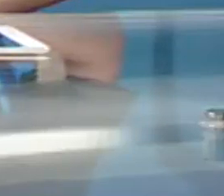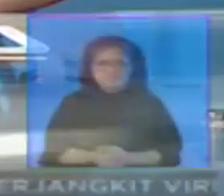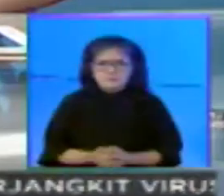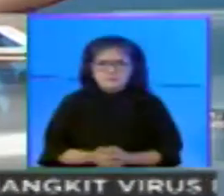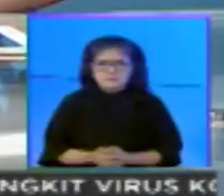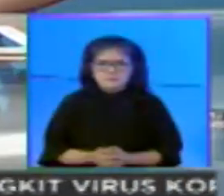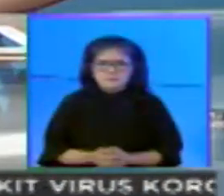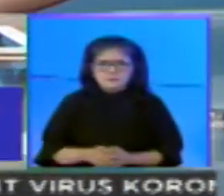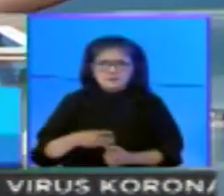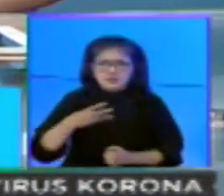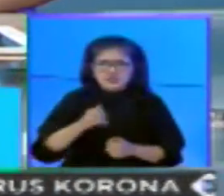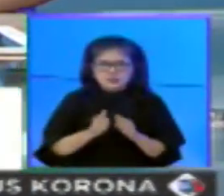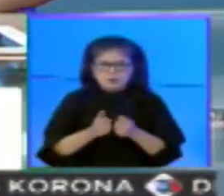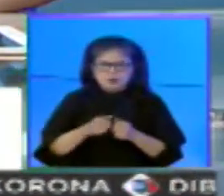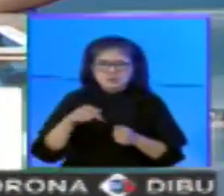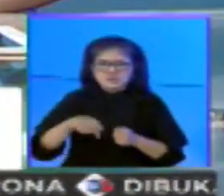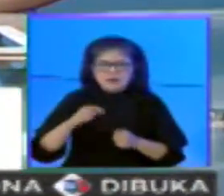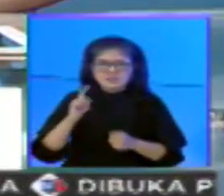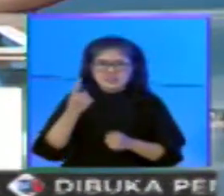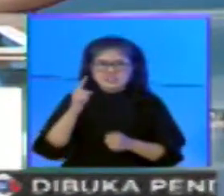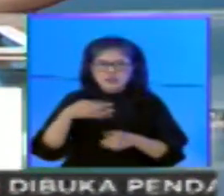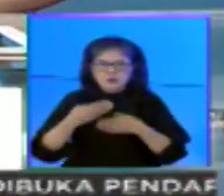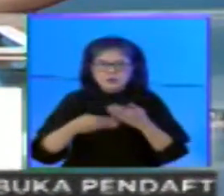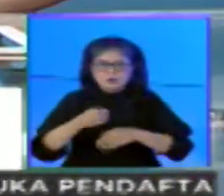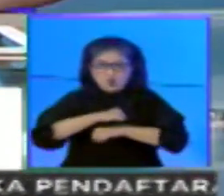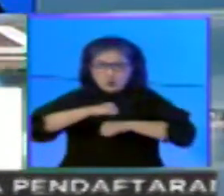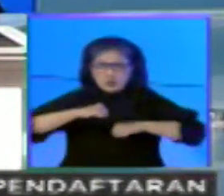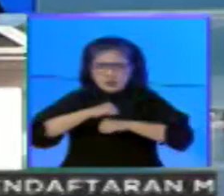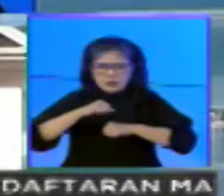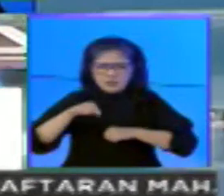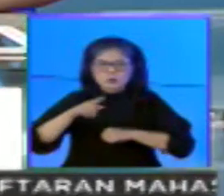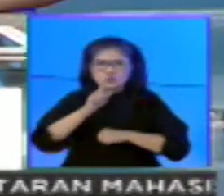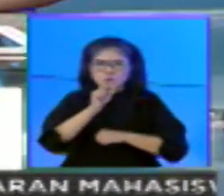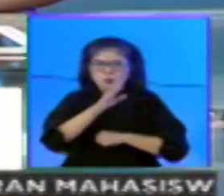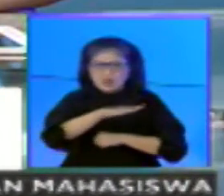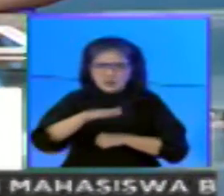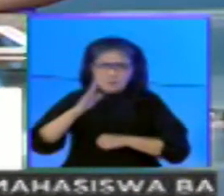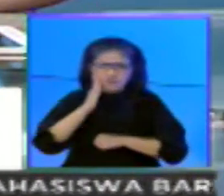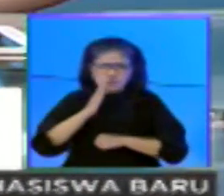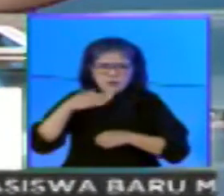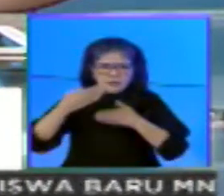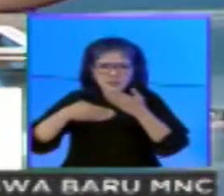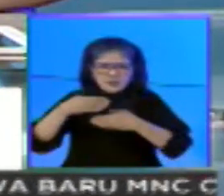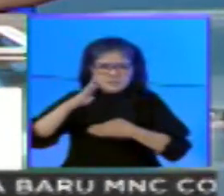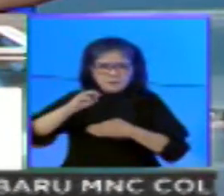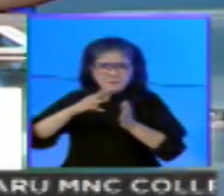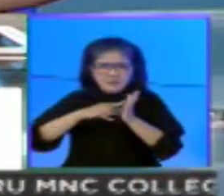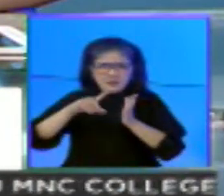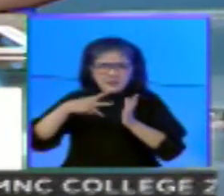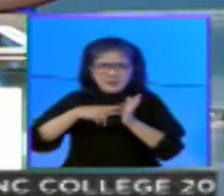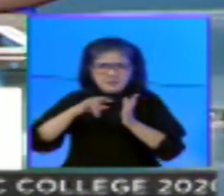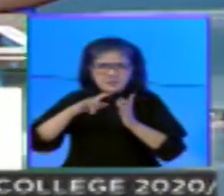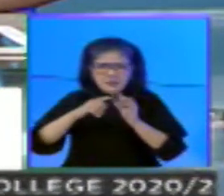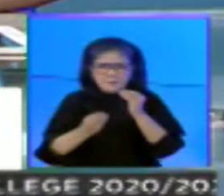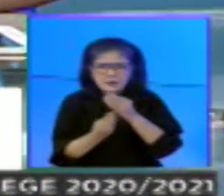Anda kembali bersama kami pemirsa, e-sports kini menjadi salah satu industri olahraga yang sangat dilirik anak muda generasi milenial. Perkembangan